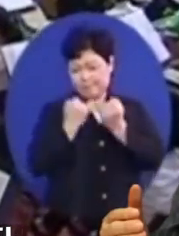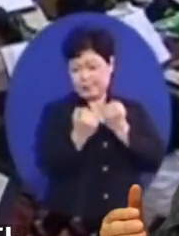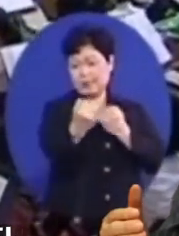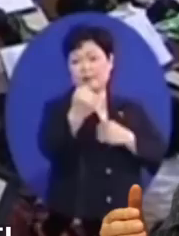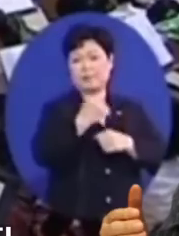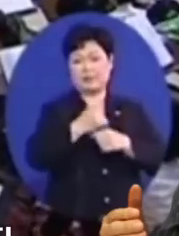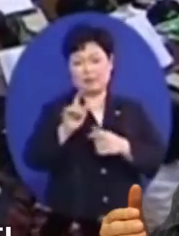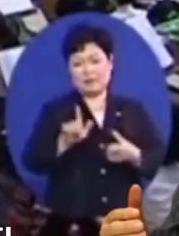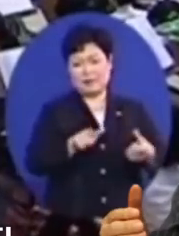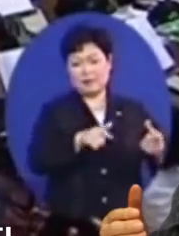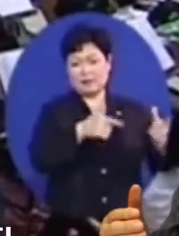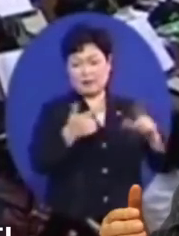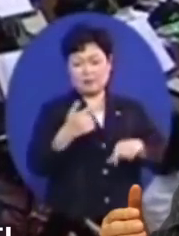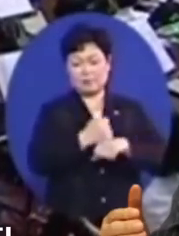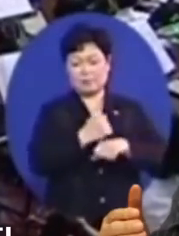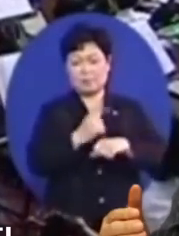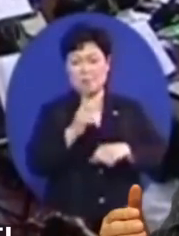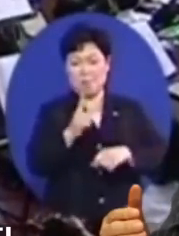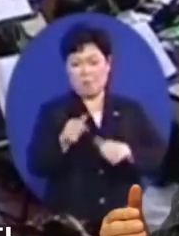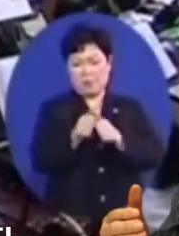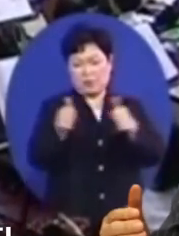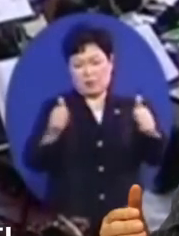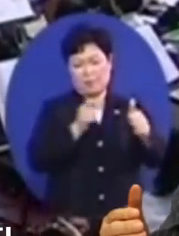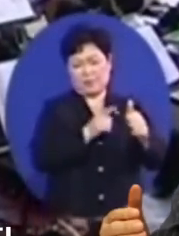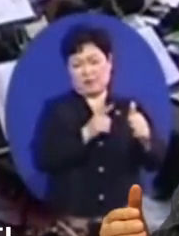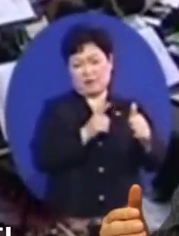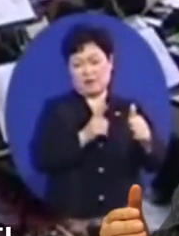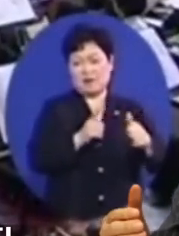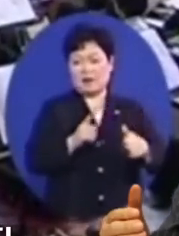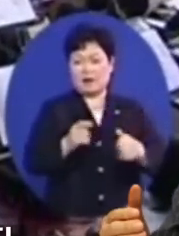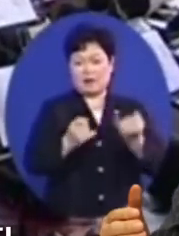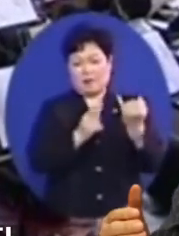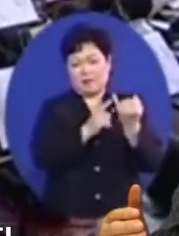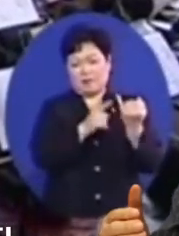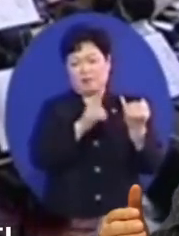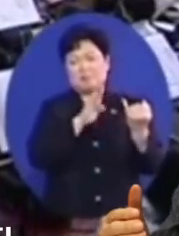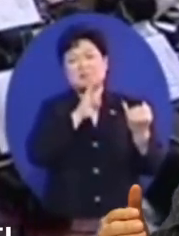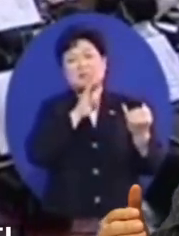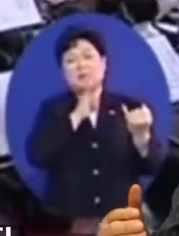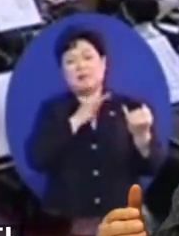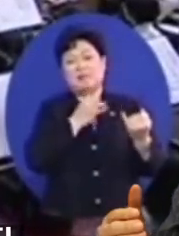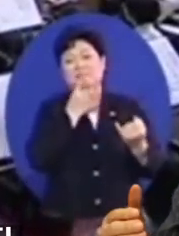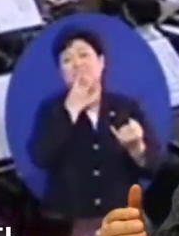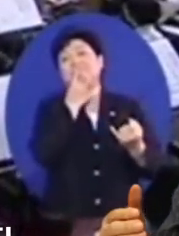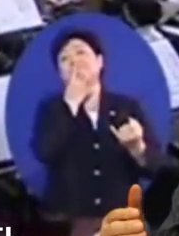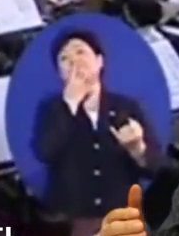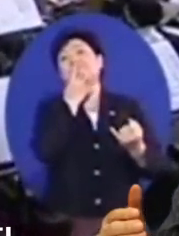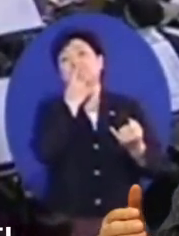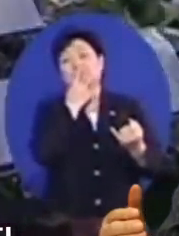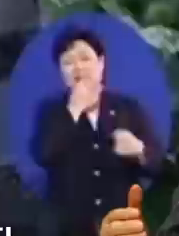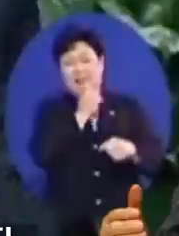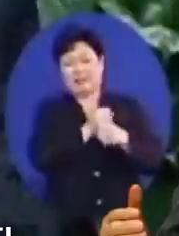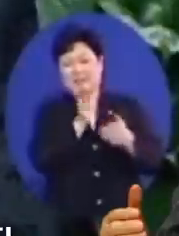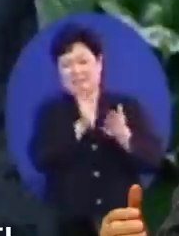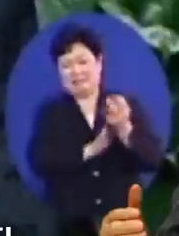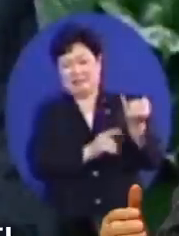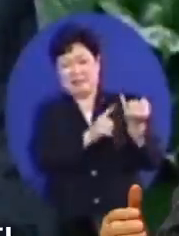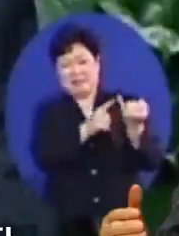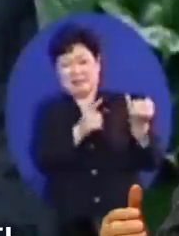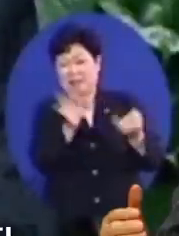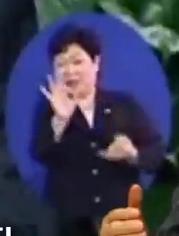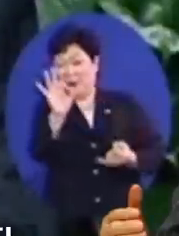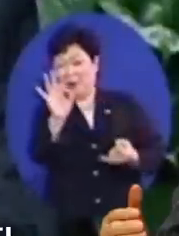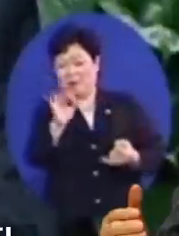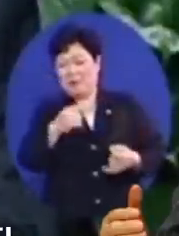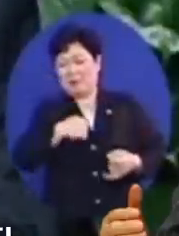하루는 지조가 있기로 유명한 백계수가 황진이에게 꼼짝 못하는 사람들을 비웃으며 나는 황진이 10명을 갖다 놔도 꼼짝 안